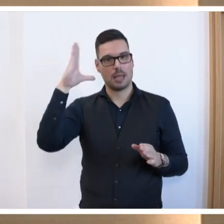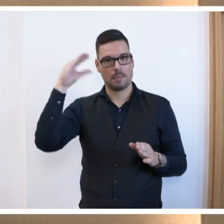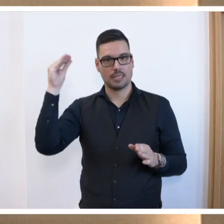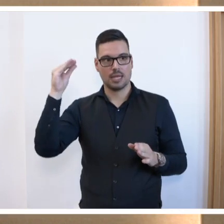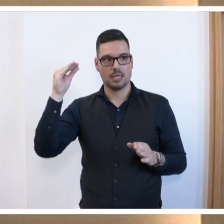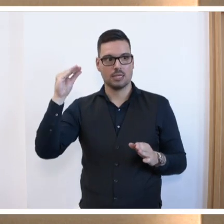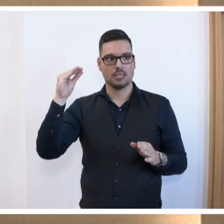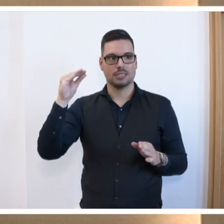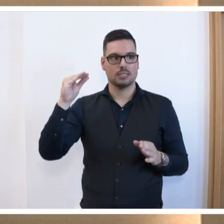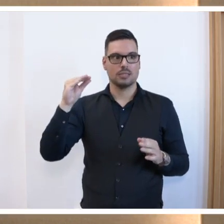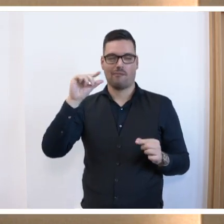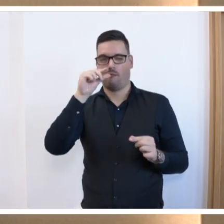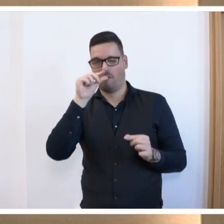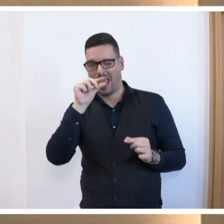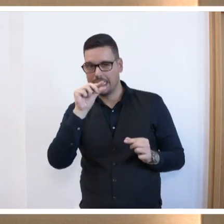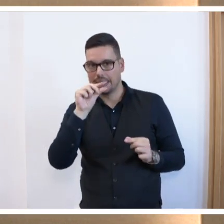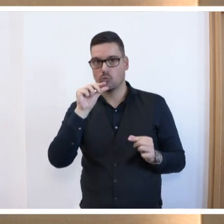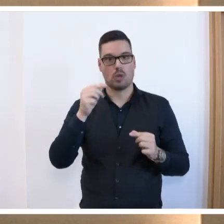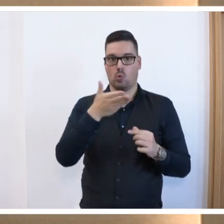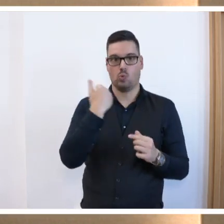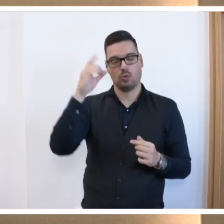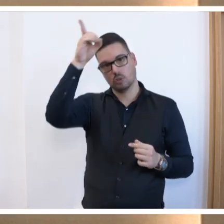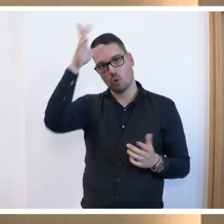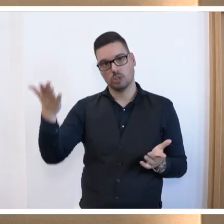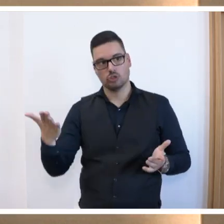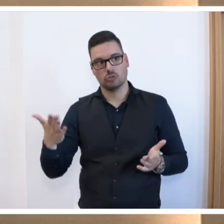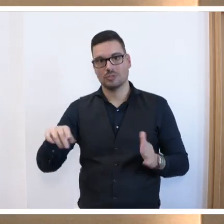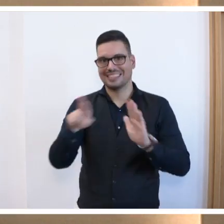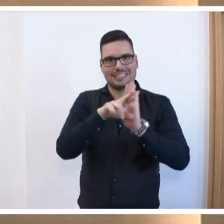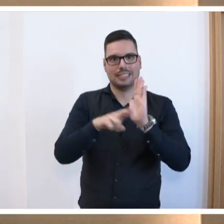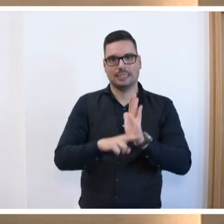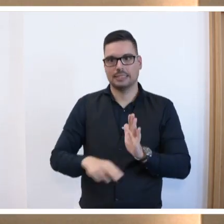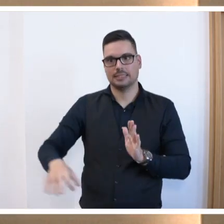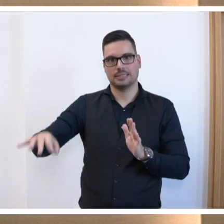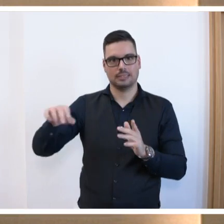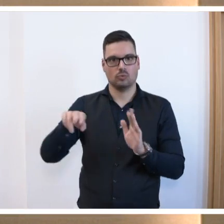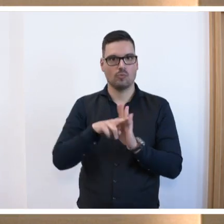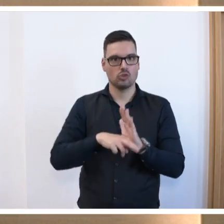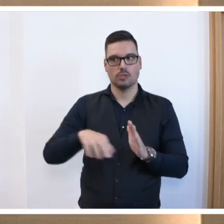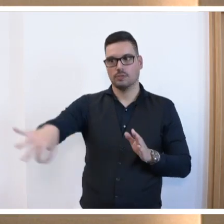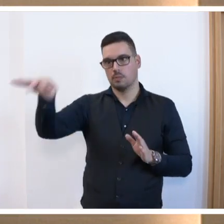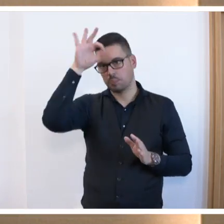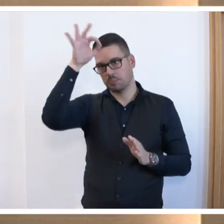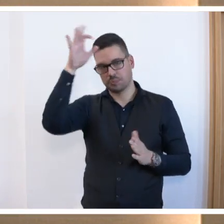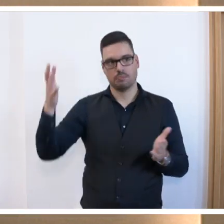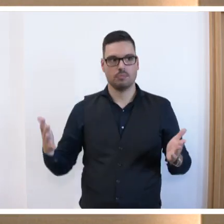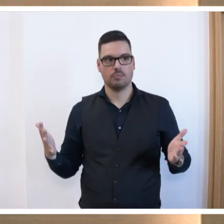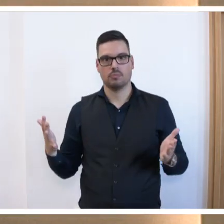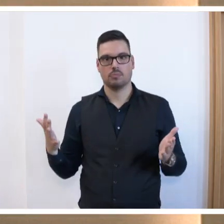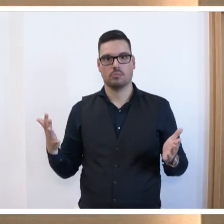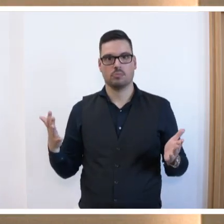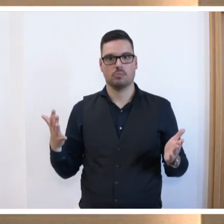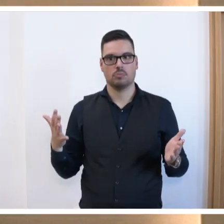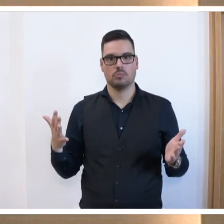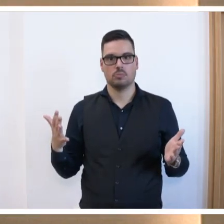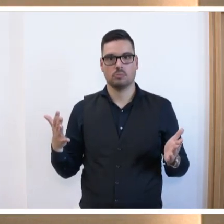sprechen meistens kein oder nur gebrochenes Deutsch und kennen sich mit unseren Gesetzen und Vorschriften nicht aus. Im wahrsten Sinne des Wortes